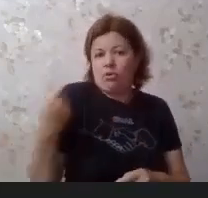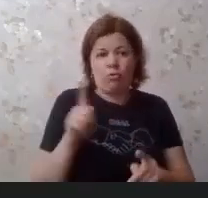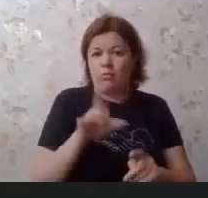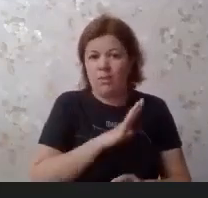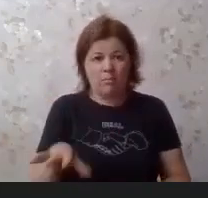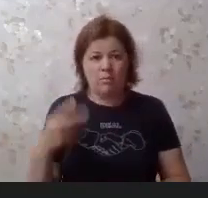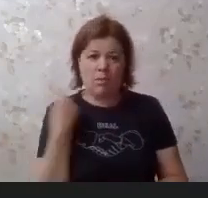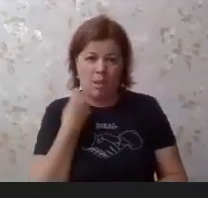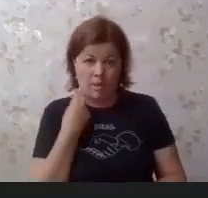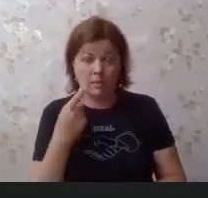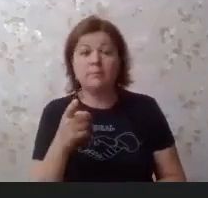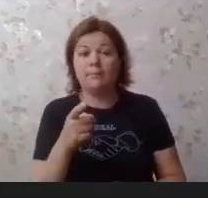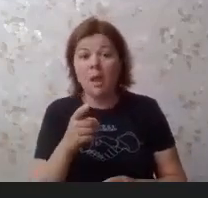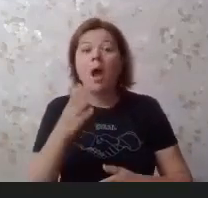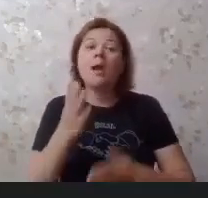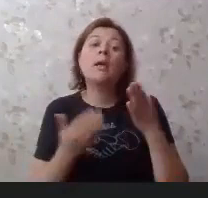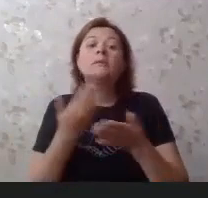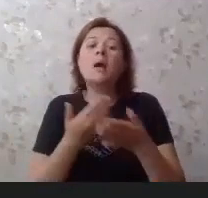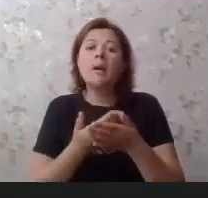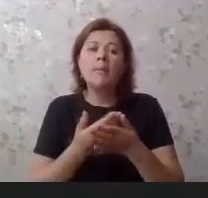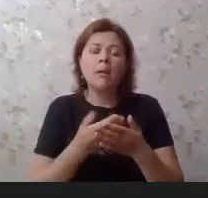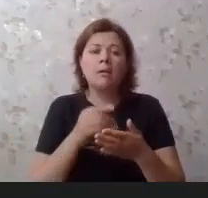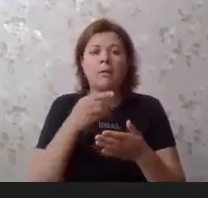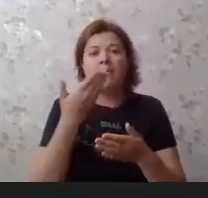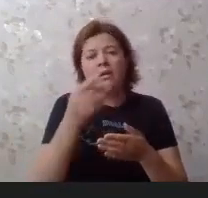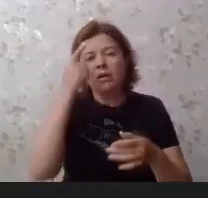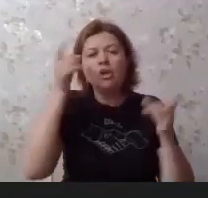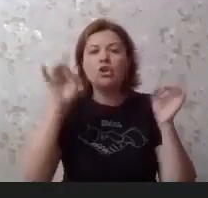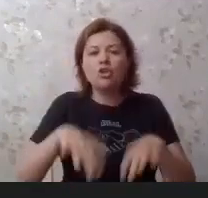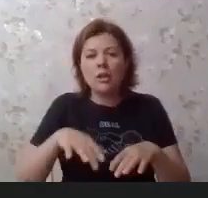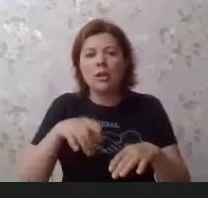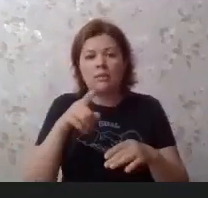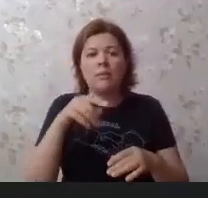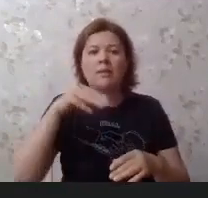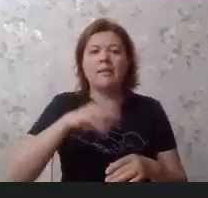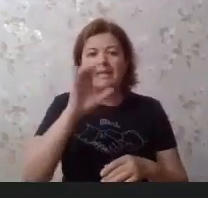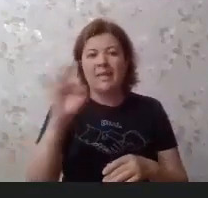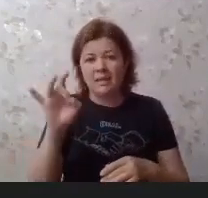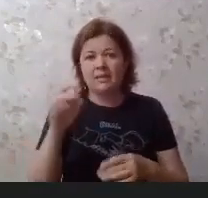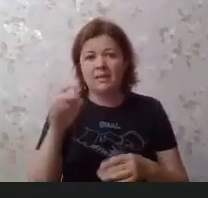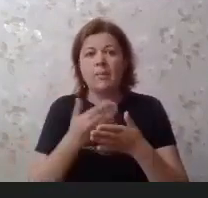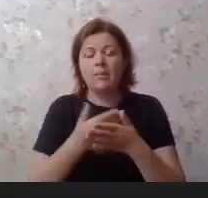покупать. Если вы по какой-то причине решили ТСР другим способом, да, ну,